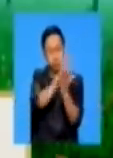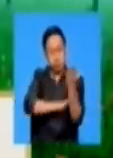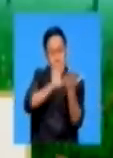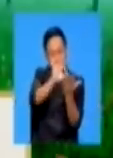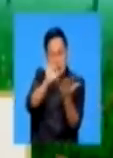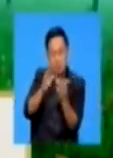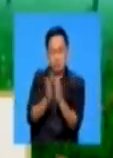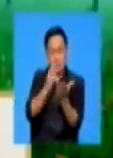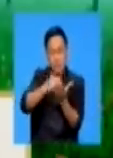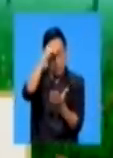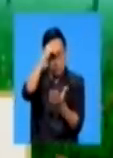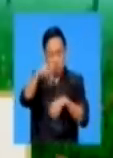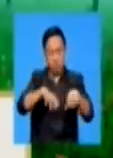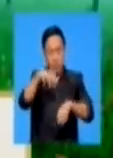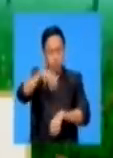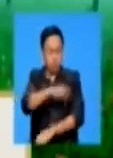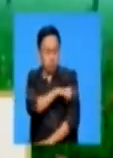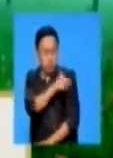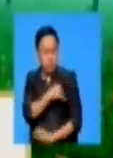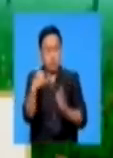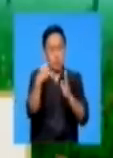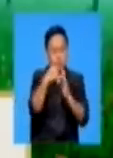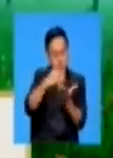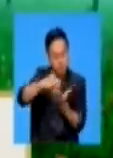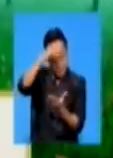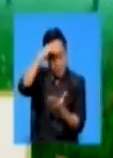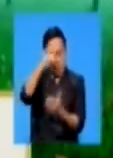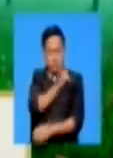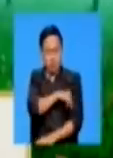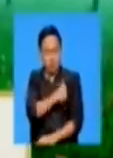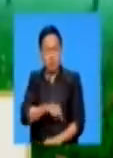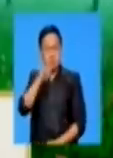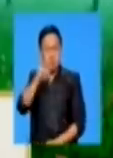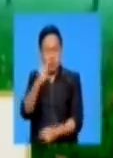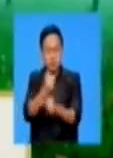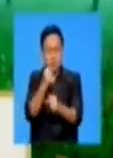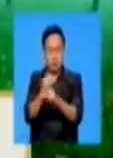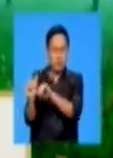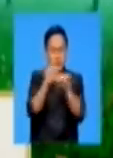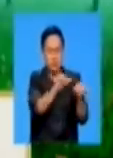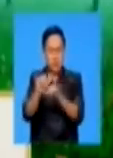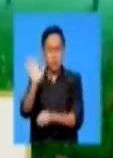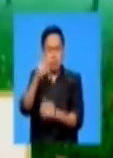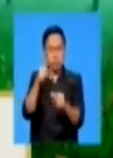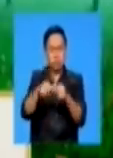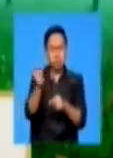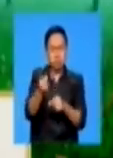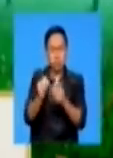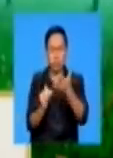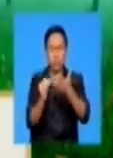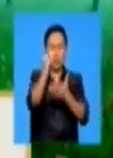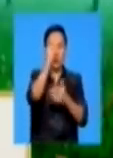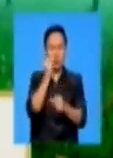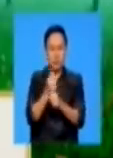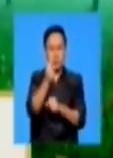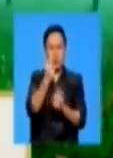ะโรงพยาบาลจังหวัดและให้จังหวัดนั้นเขาส่งคนมาเรียนแพทย์กลับไปก็ต้องมาอยู่จังหวัดโน้นไม่ต้องย้ายเยอะไปไหนทั้งสิ้นเขาก็โตที่โน้นน